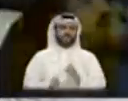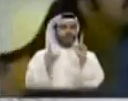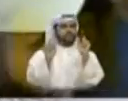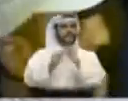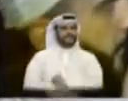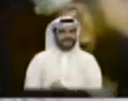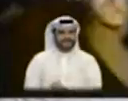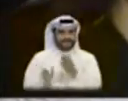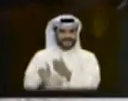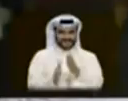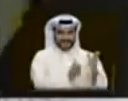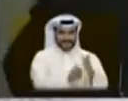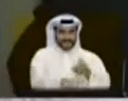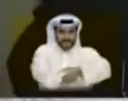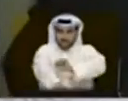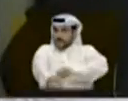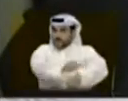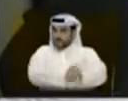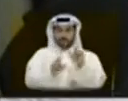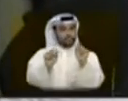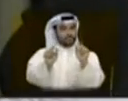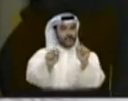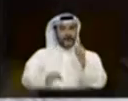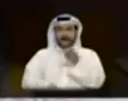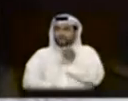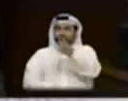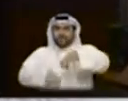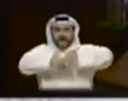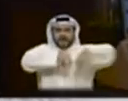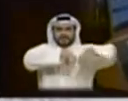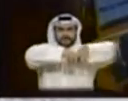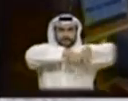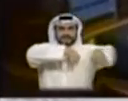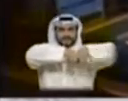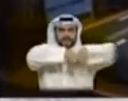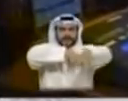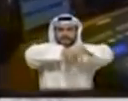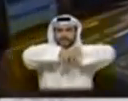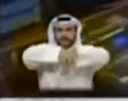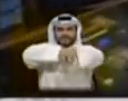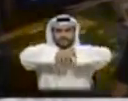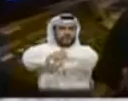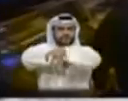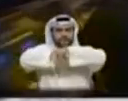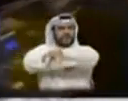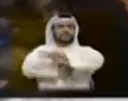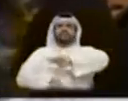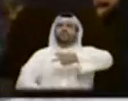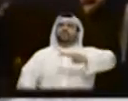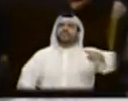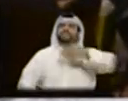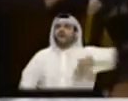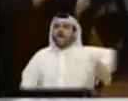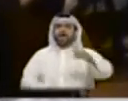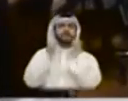مميزة للعاملين في قطاعات وزارة الإعلام التي عكست التزامهم الكبير على أداء عملهم في أيام